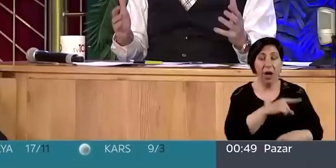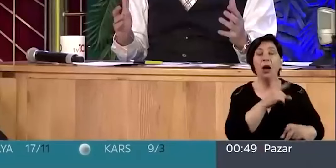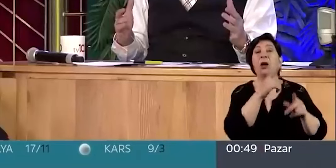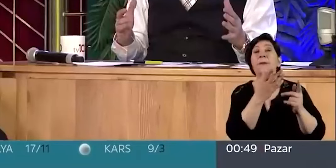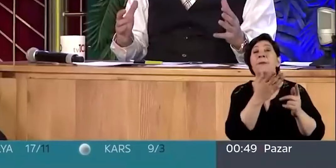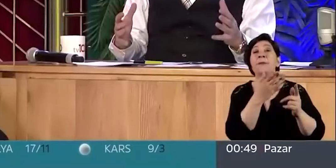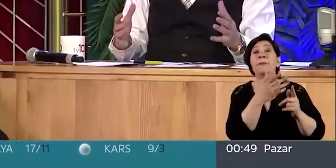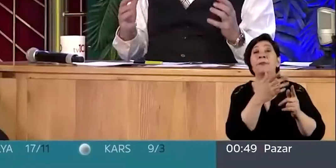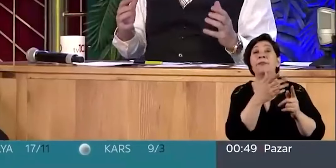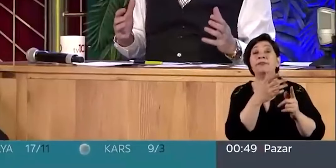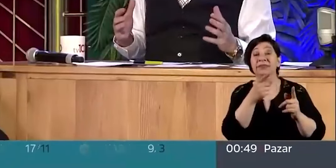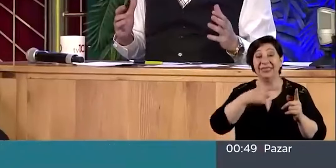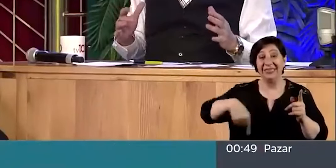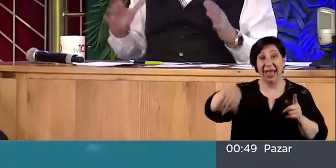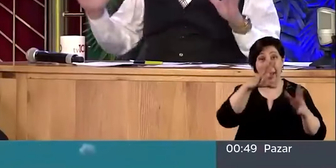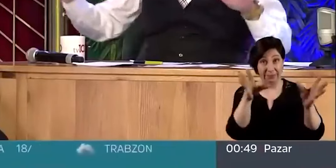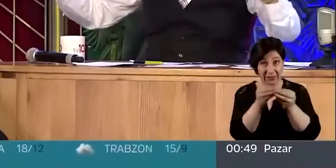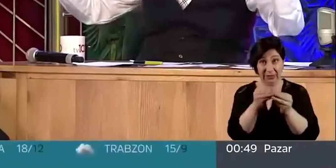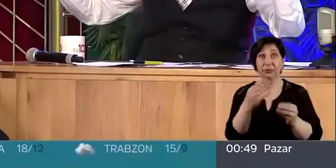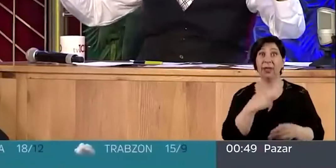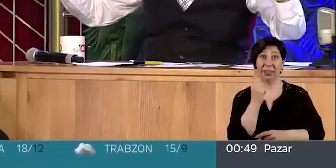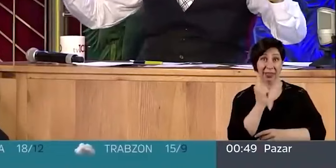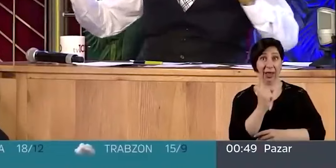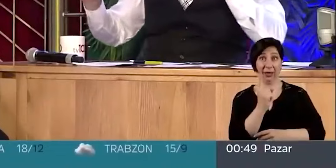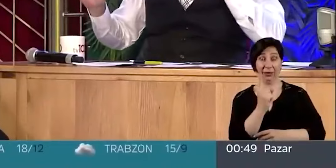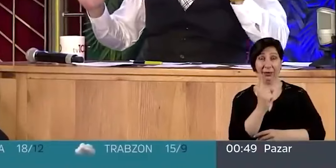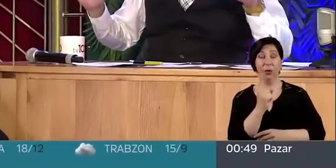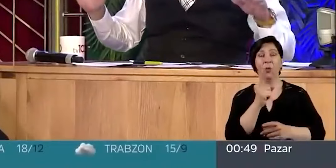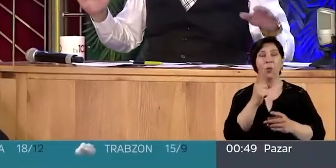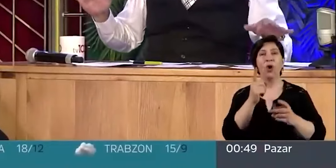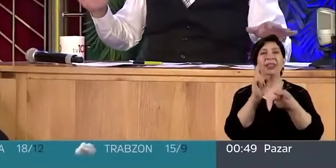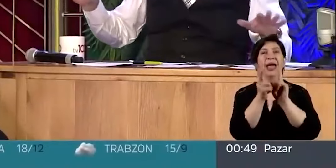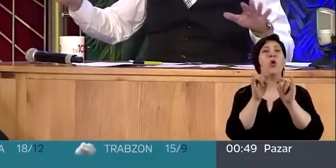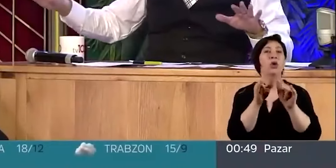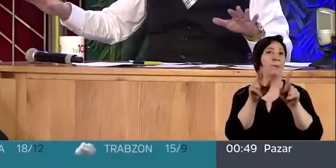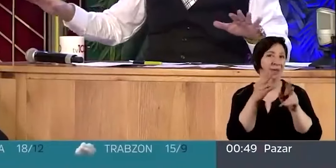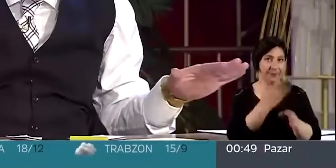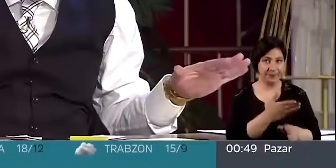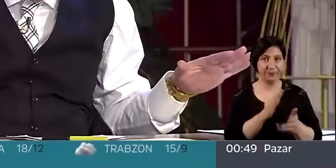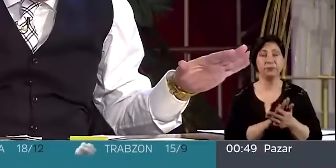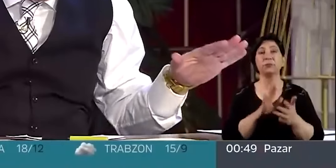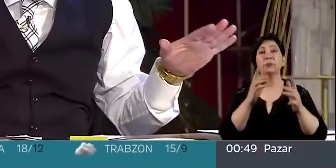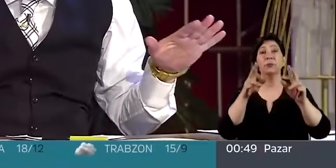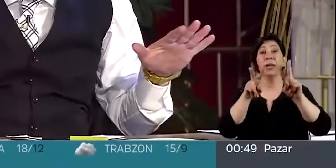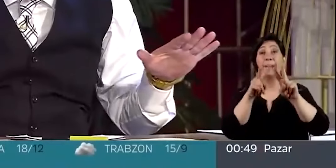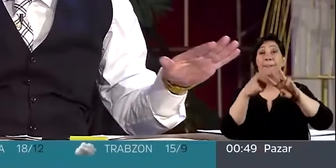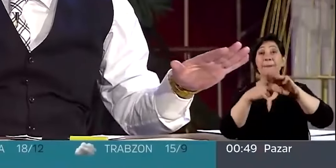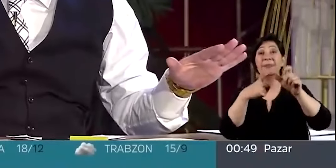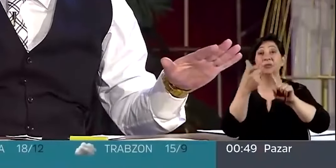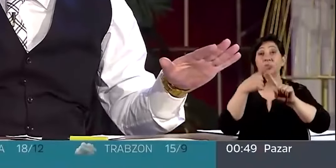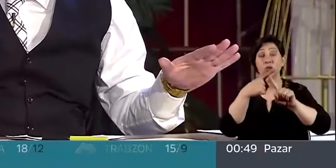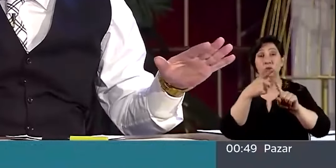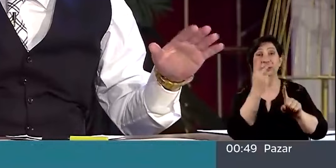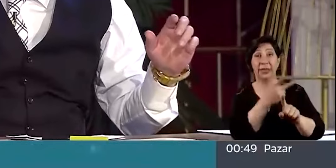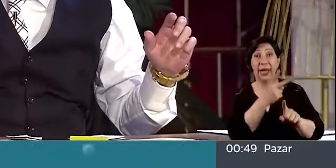siz hepiniz, ben tek. Evet, bu stand-up. Bu stand-up gösterisi. Sonra Mesut Süre ile